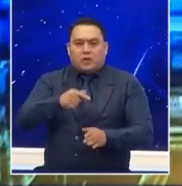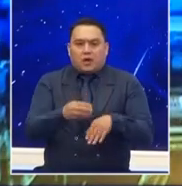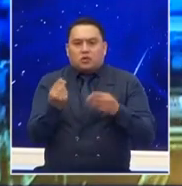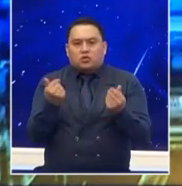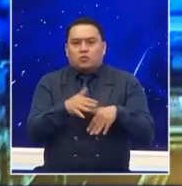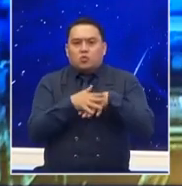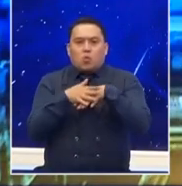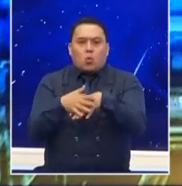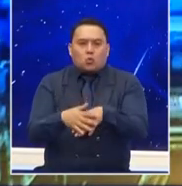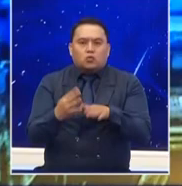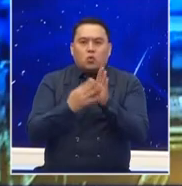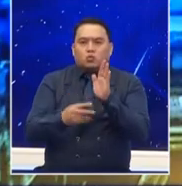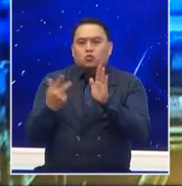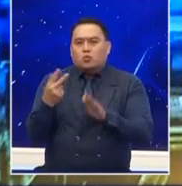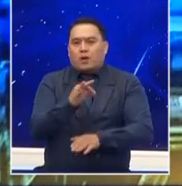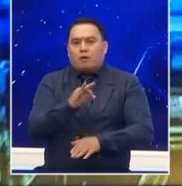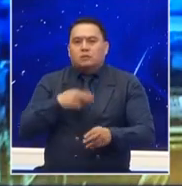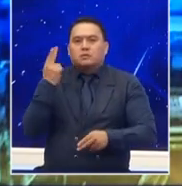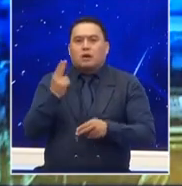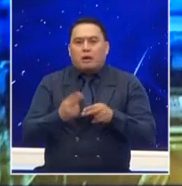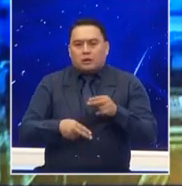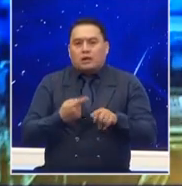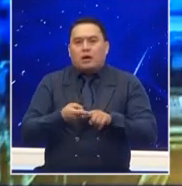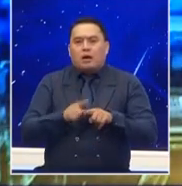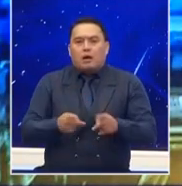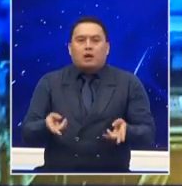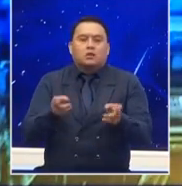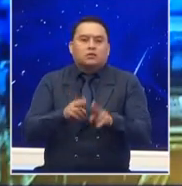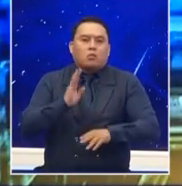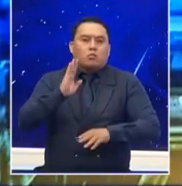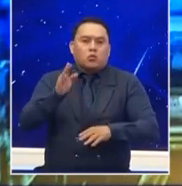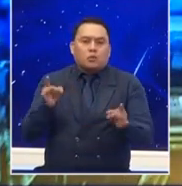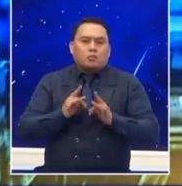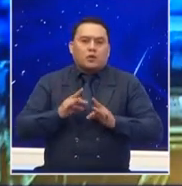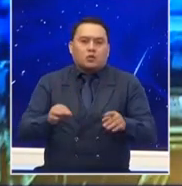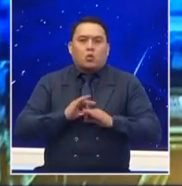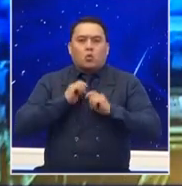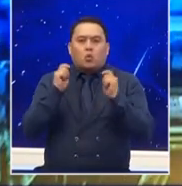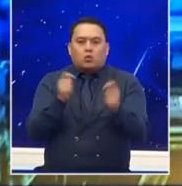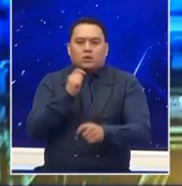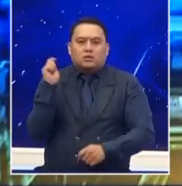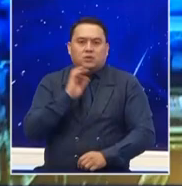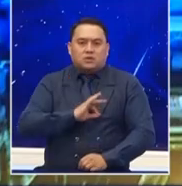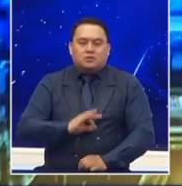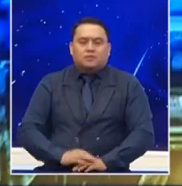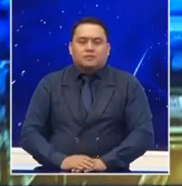бөлінген. Бүгінде жұмыстың 93% аяқталды. Қалған нысандар алдағы мереке күндері қолданысқа беріледі, дейді